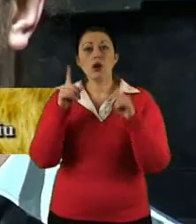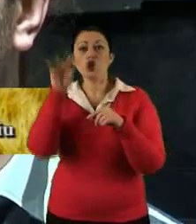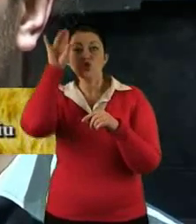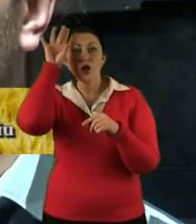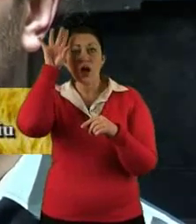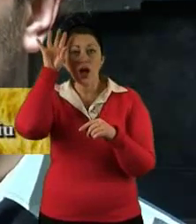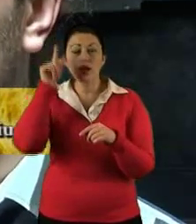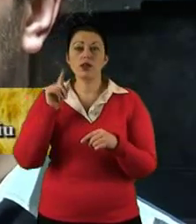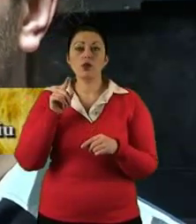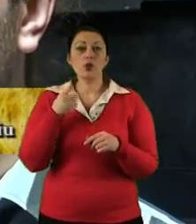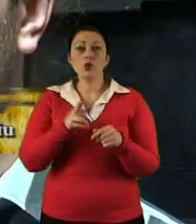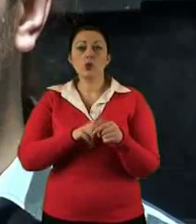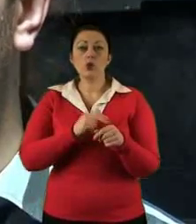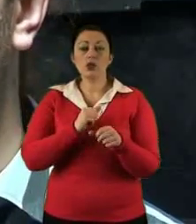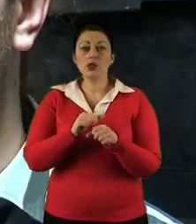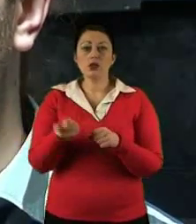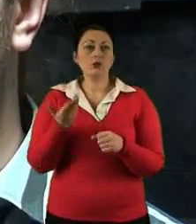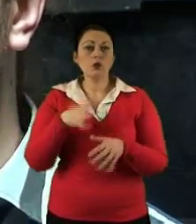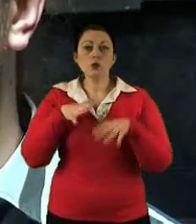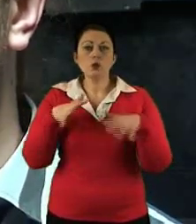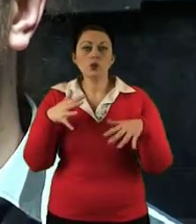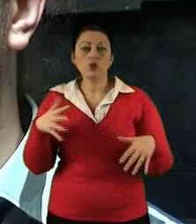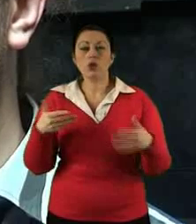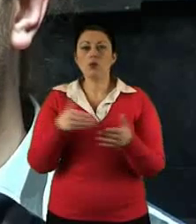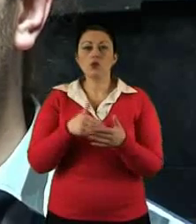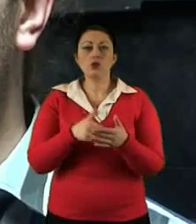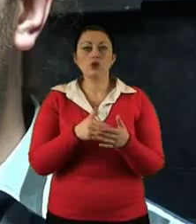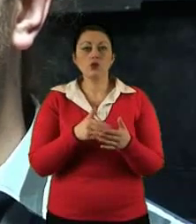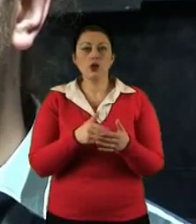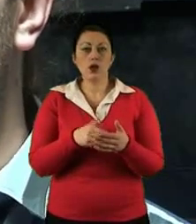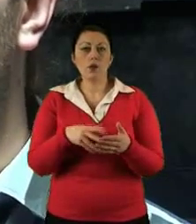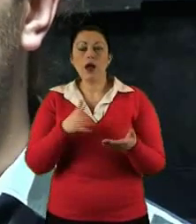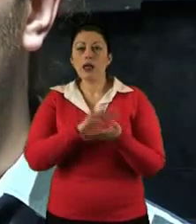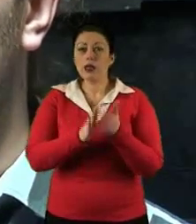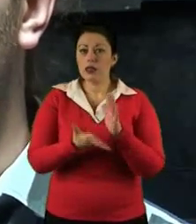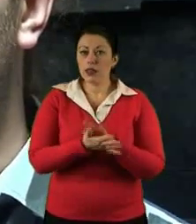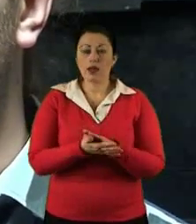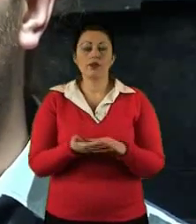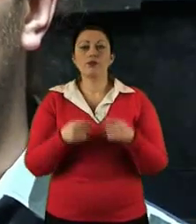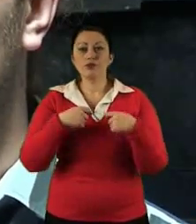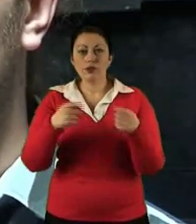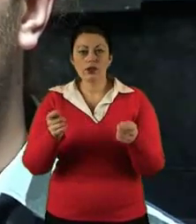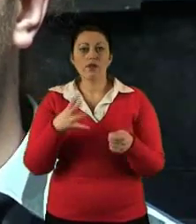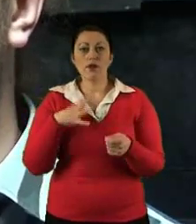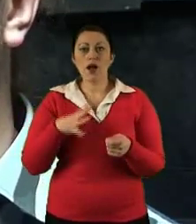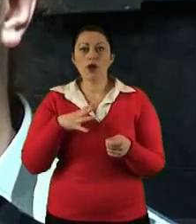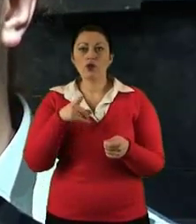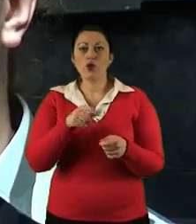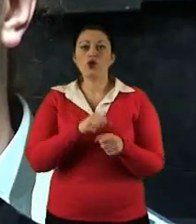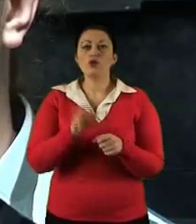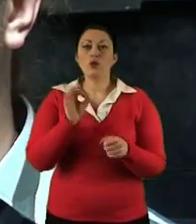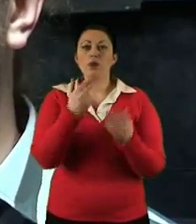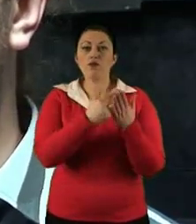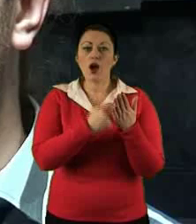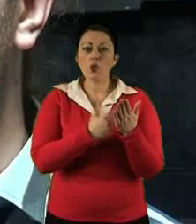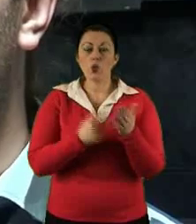są w tej chwili największy udział w tej chwili na rynku, mamy warunki dobre do utrzymywania ich przez około